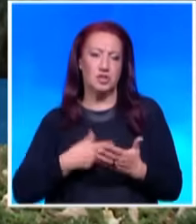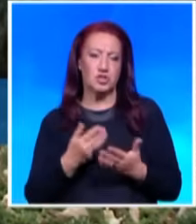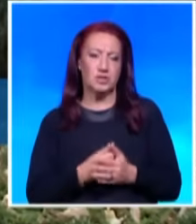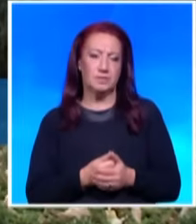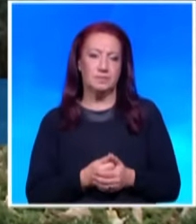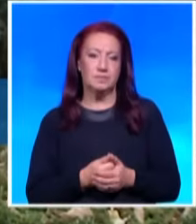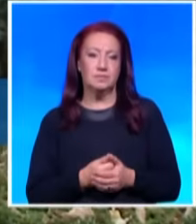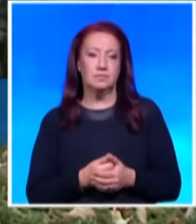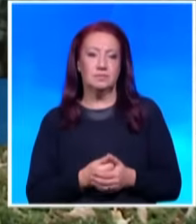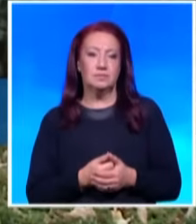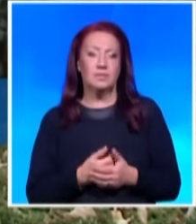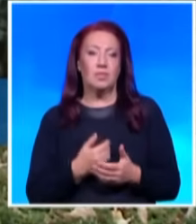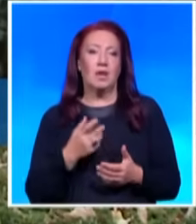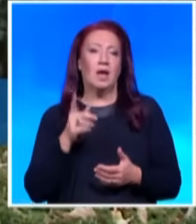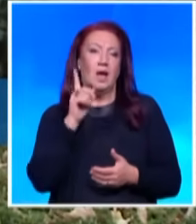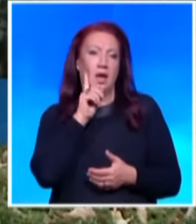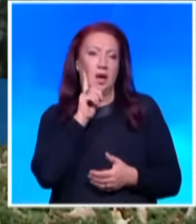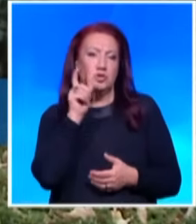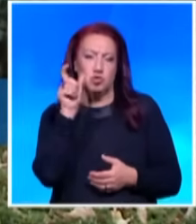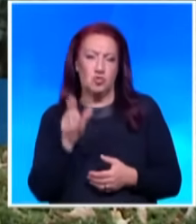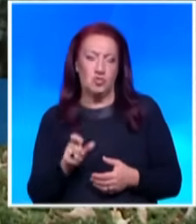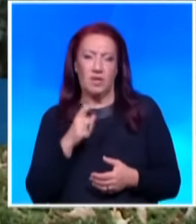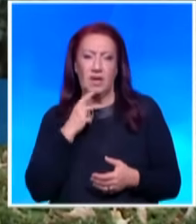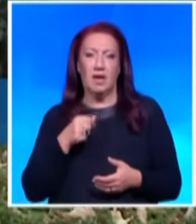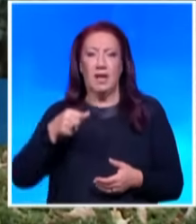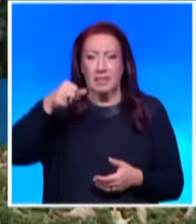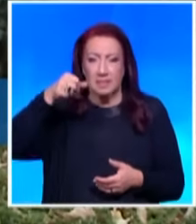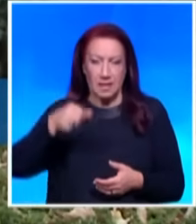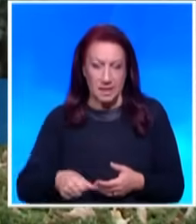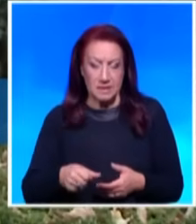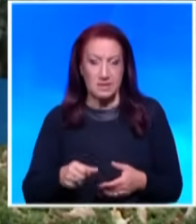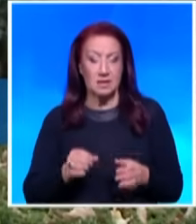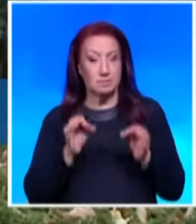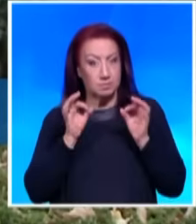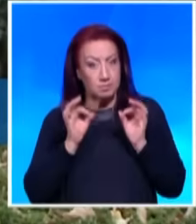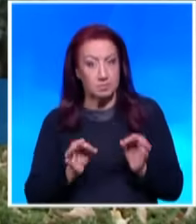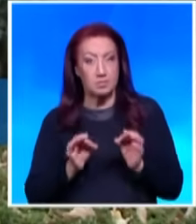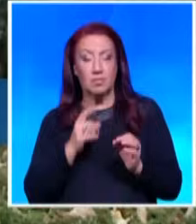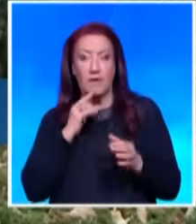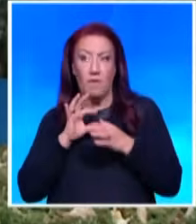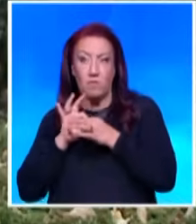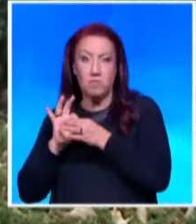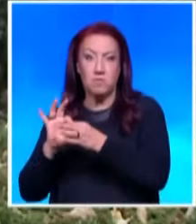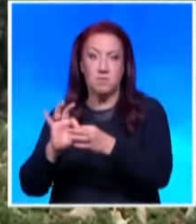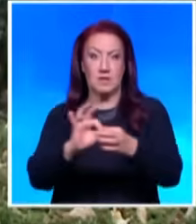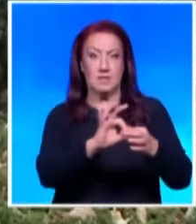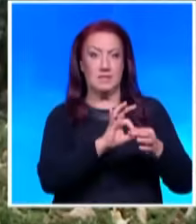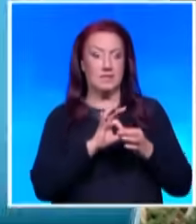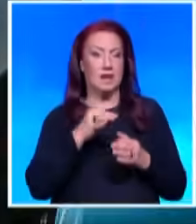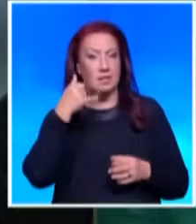погледнато, колегата е натиснал бутона, който е за реални клетки в мобилната мрежа на мобилния